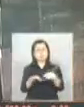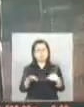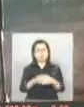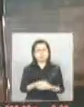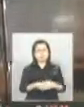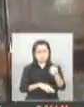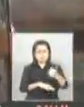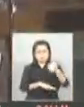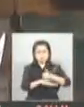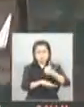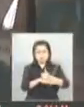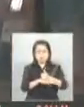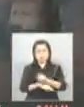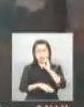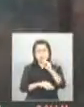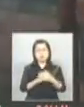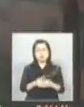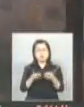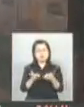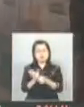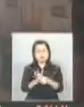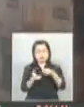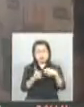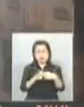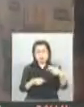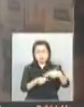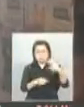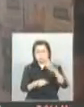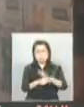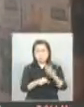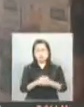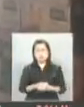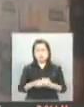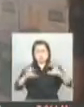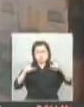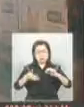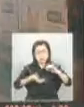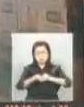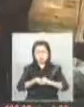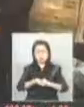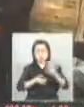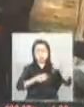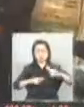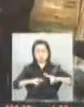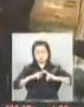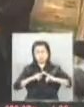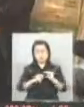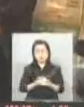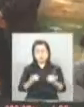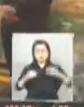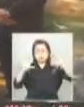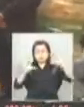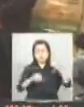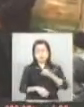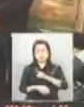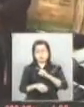การองค์การคลังสินค้าระบุว่าการแก้ปัญหาน้ำมันปาล์มขาดแคลนรัฐได้ทำงานร่วมกับภาคเอกชนค่ะโดยที่รัฐนั้นจะทำห